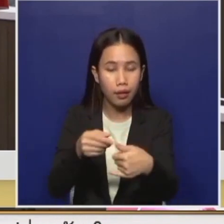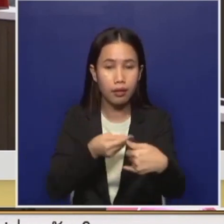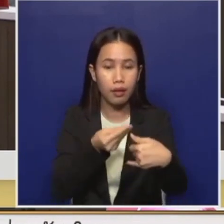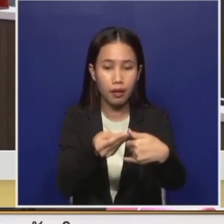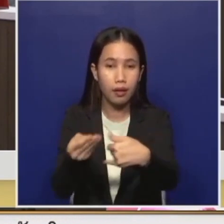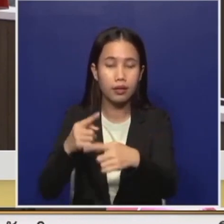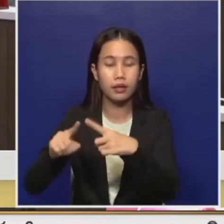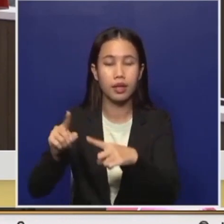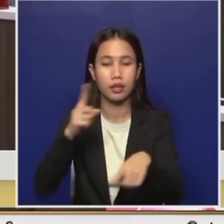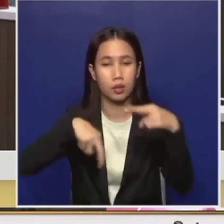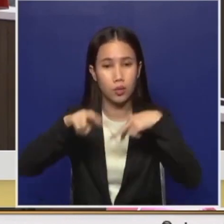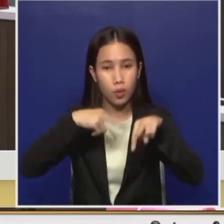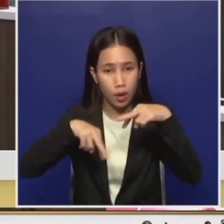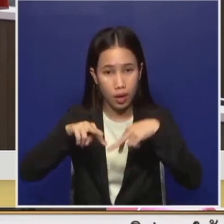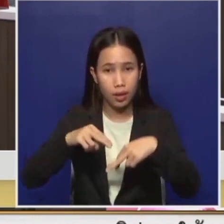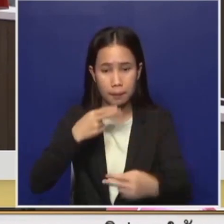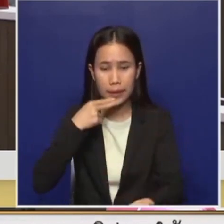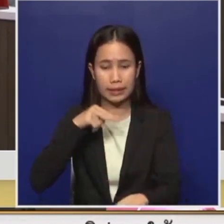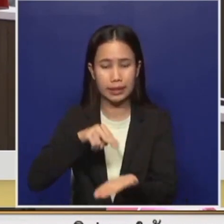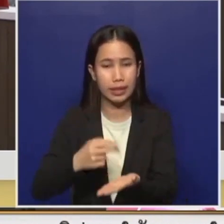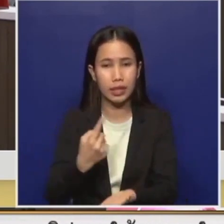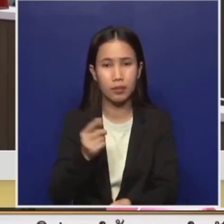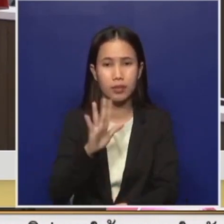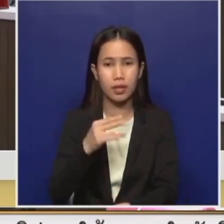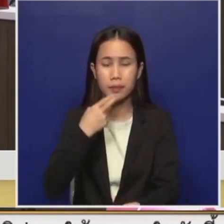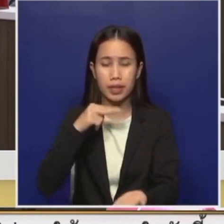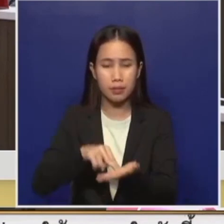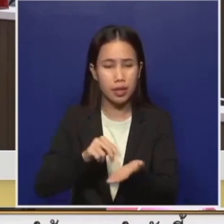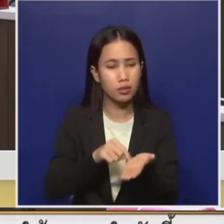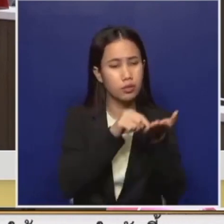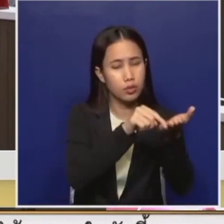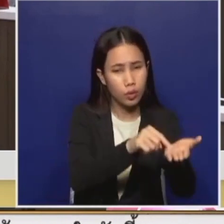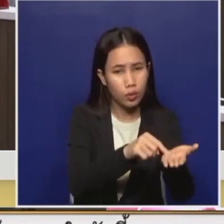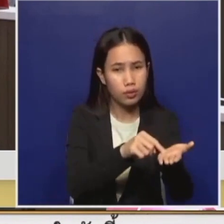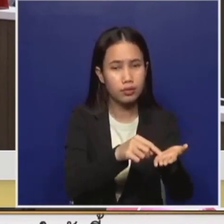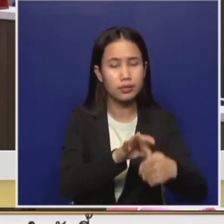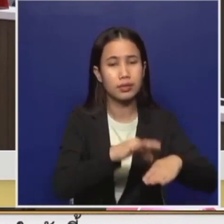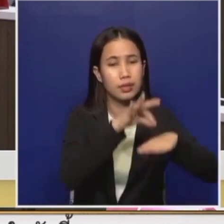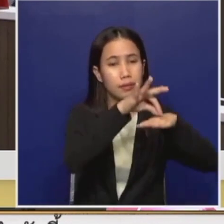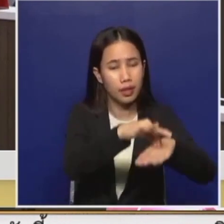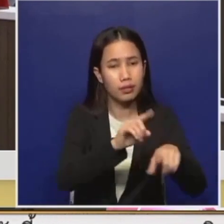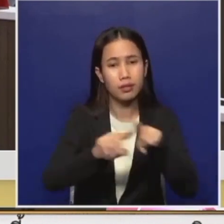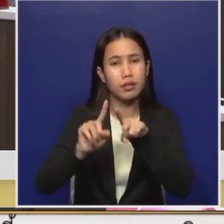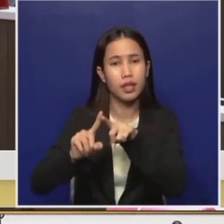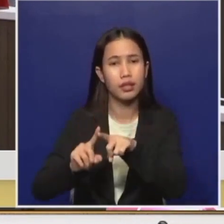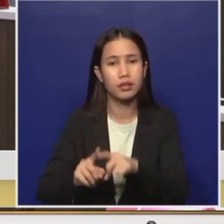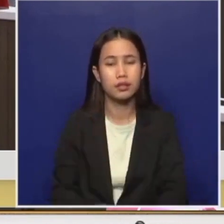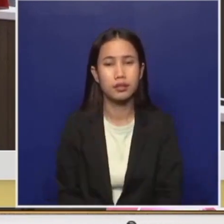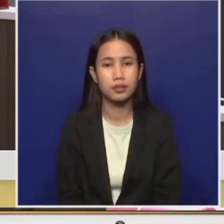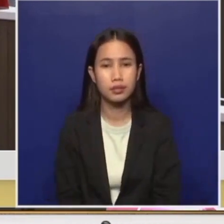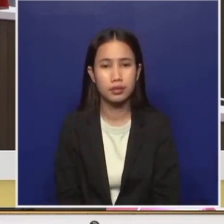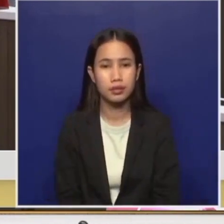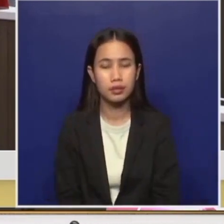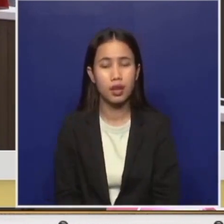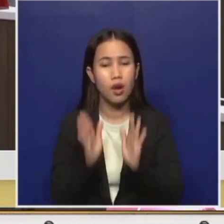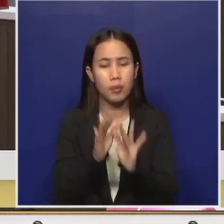แล ไม่ใชแ้ในปายสนิถือไปใหคอรโณนการแตงตงบนและบอททเกิข้ ก็เกดขสำเริθของคน